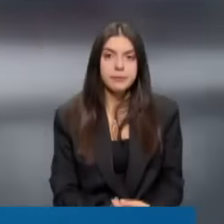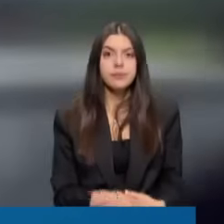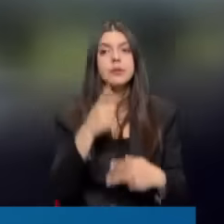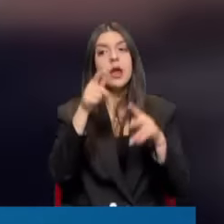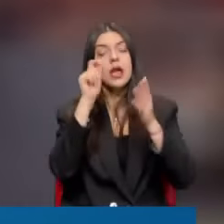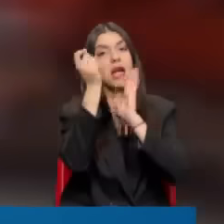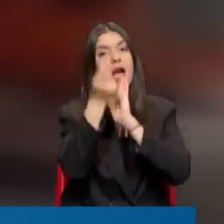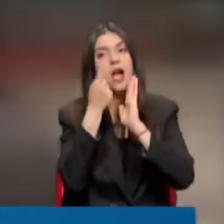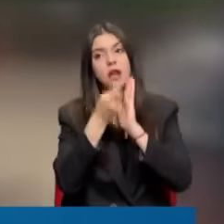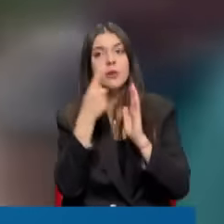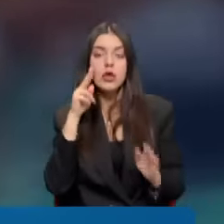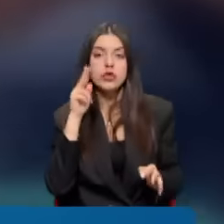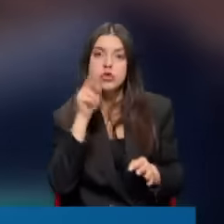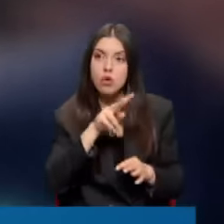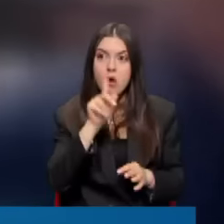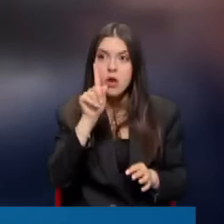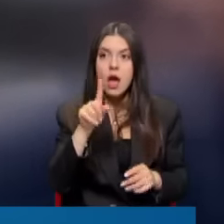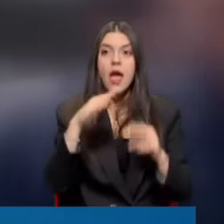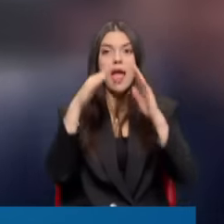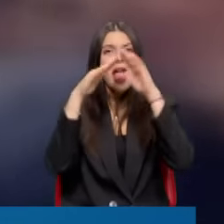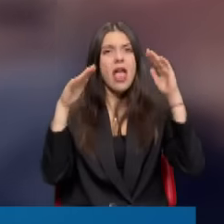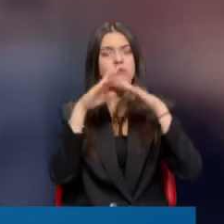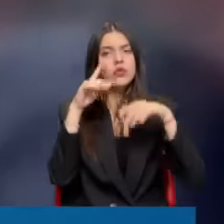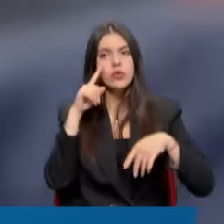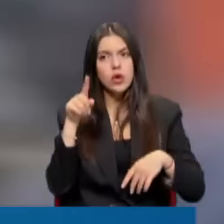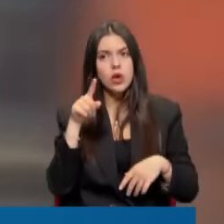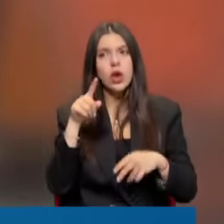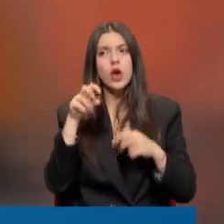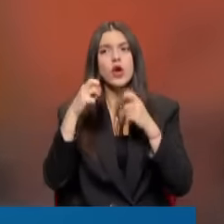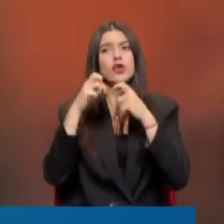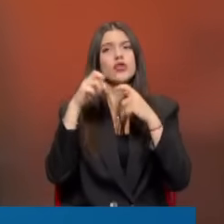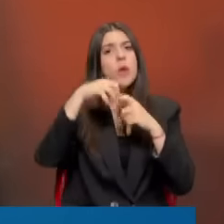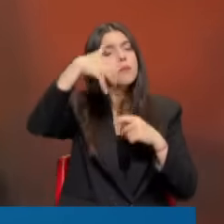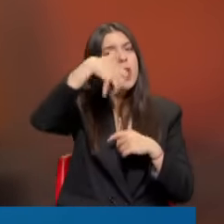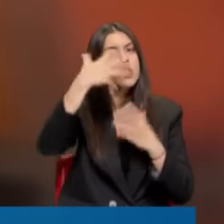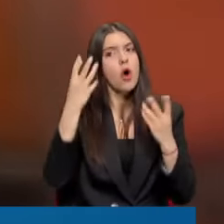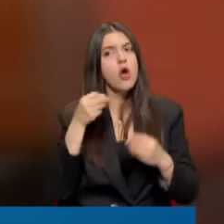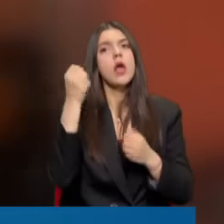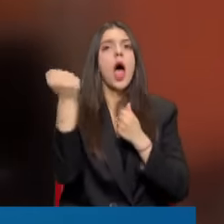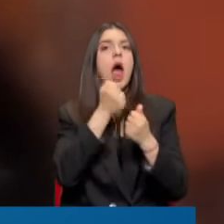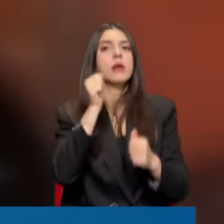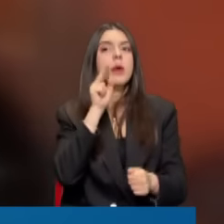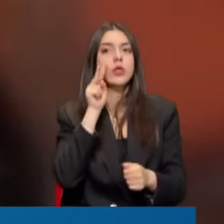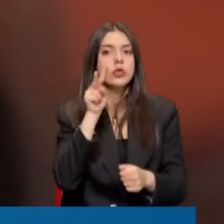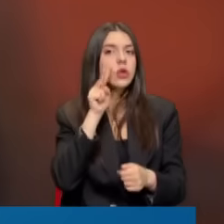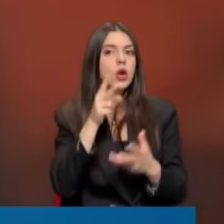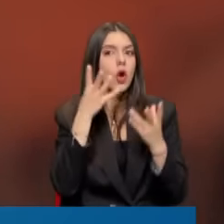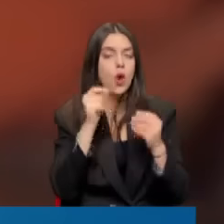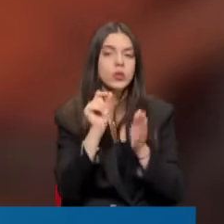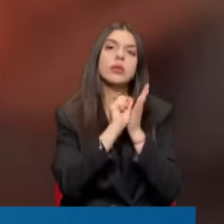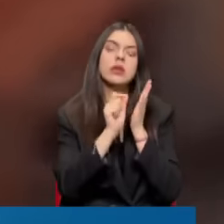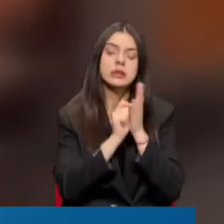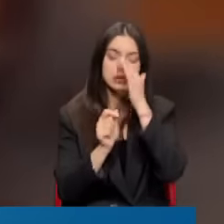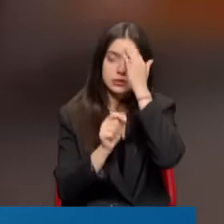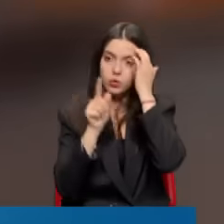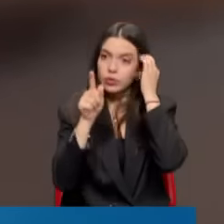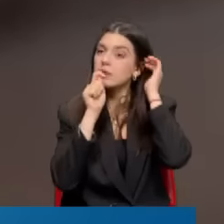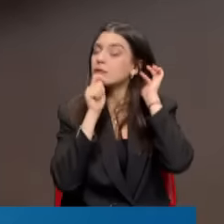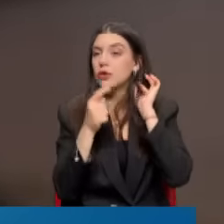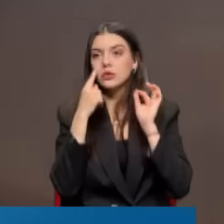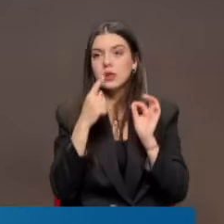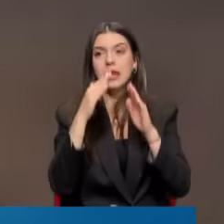yaptı açıklamada ttin House adı altındaki yapıların römörk oldukları ve araç niteliğinde sayılmaları gerektiği ifade edildi söz konusu